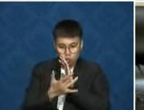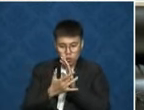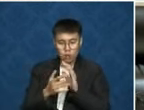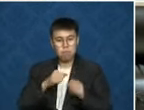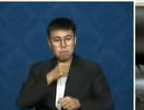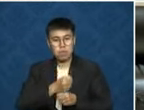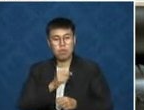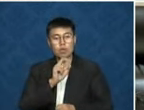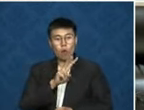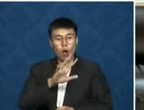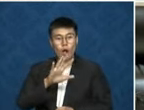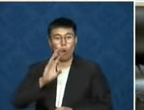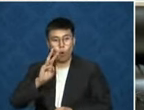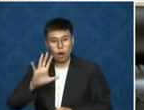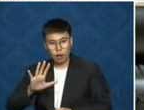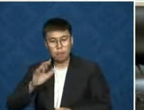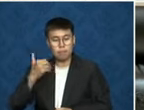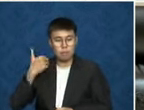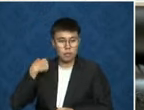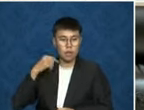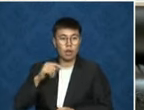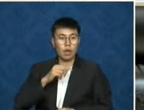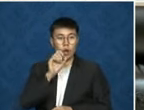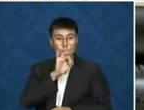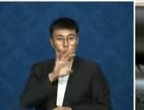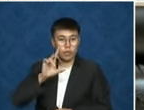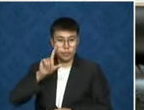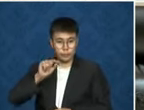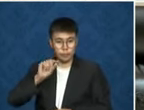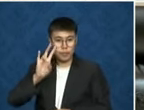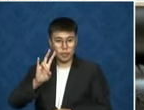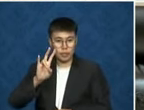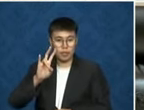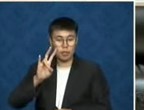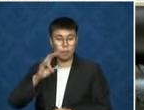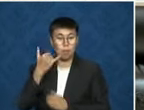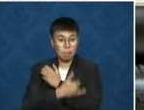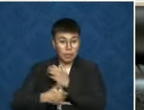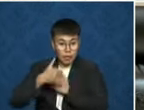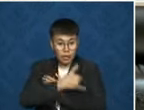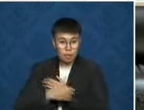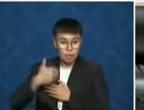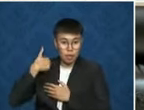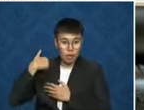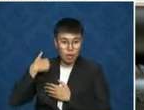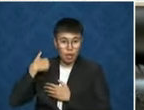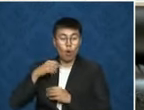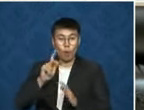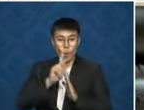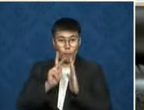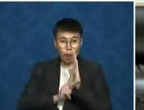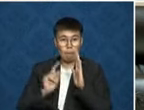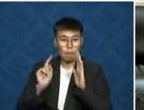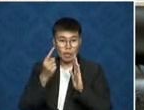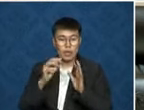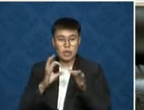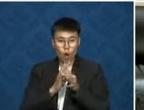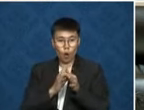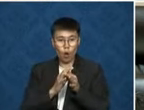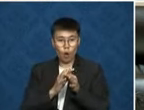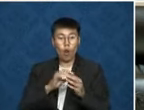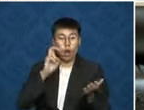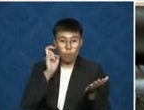ปี2565มี127ประเทศทั่วโลกนะคะที่ออกกฎหมายที่เกี่ยวข้องเพื่อรอง